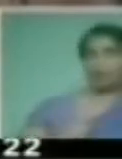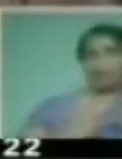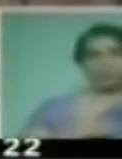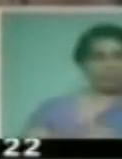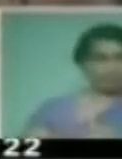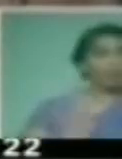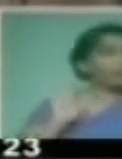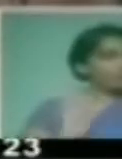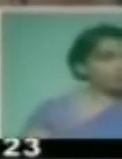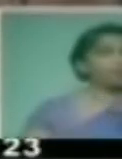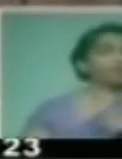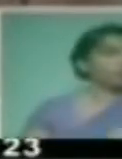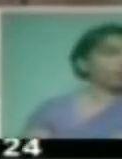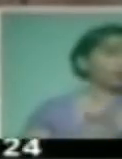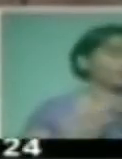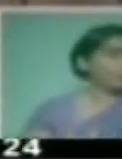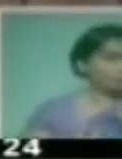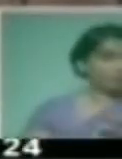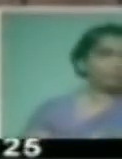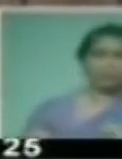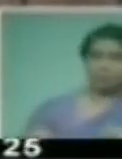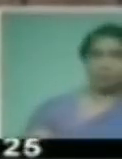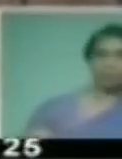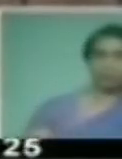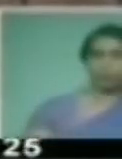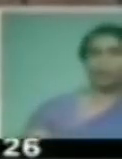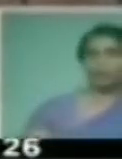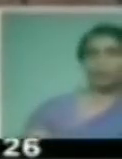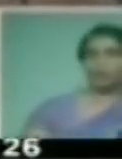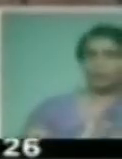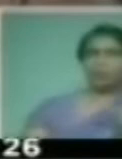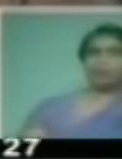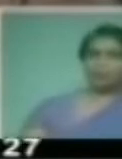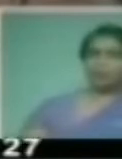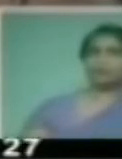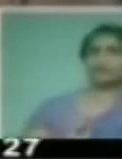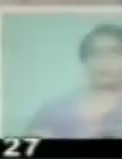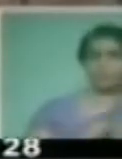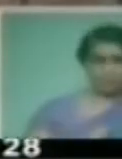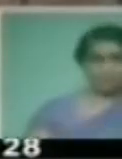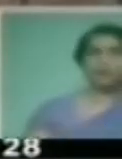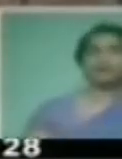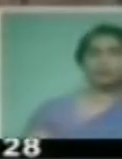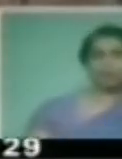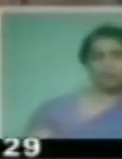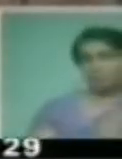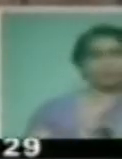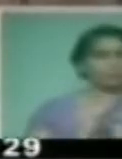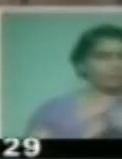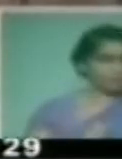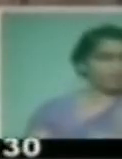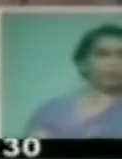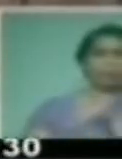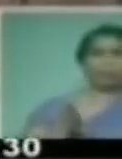தன்னோ ஹெபை இஹம் அவசிய நெத்தியாய தின்னோ ராட்ட தவசின் தவச விநாசேட்ட பத்கல்ல. வேறு எந்த ஒரு